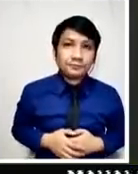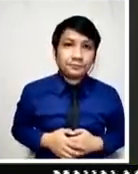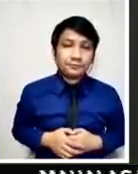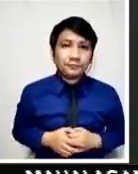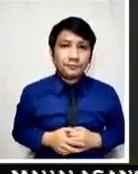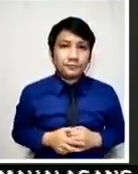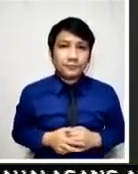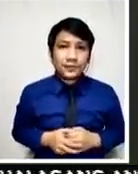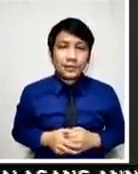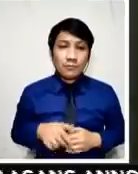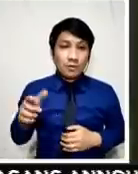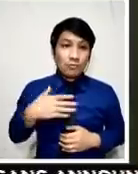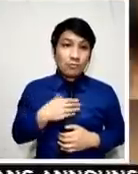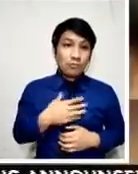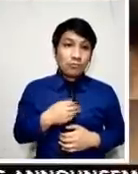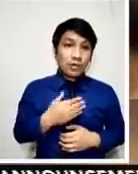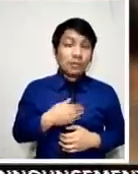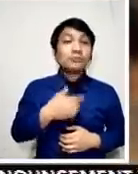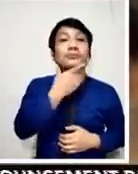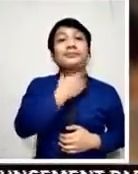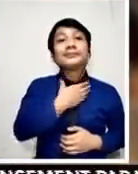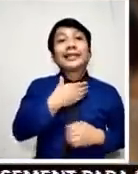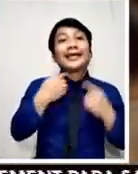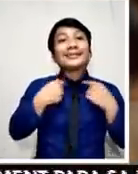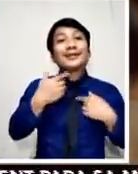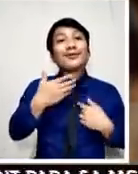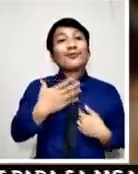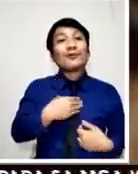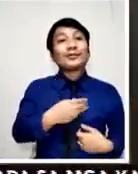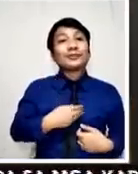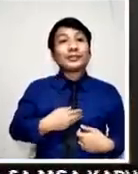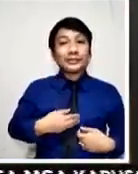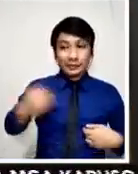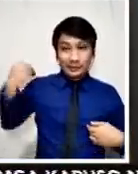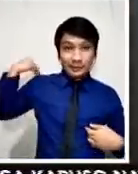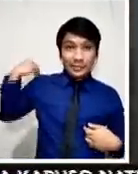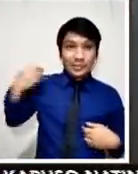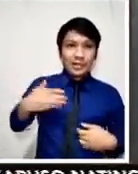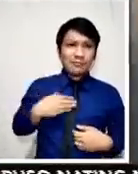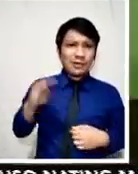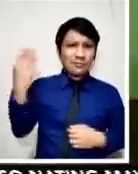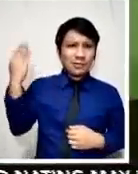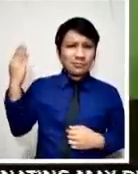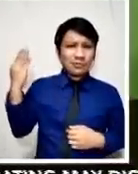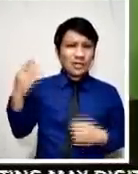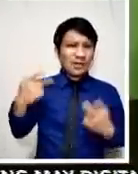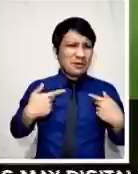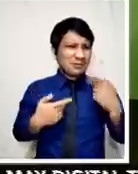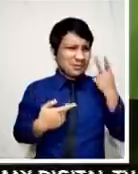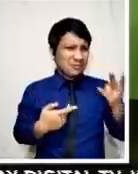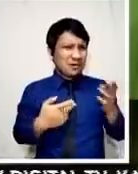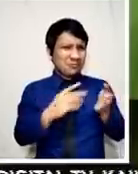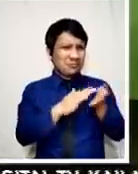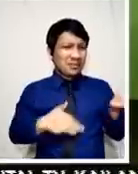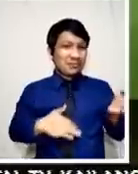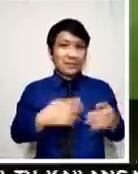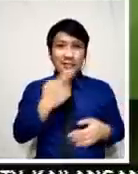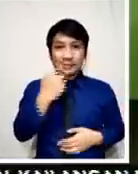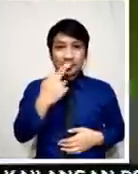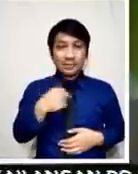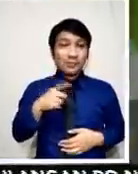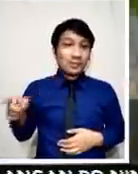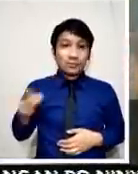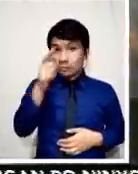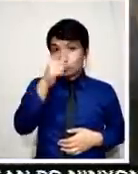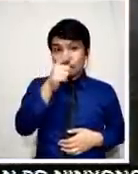Puti ang kulay ng leeg paibaba. Bluish-gray ang likod at tila may dugo sa kanyang dibdib. Ito ang Luzon Bleeding Heart